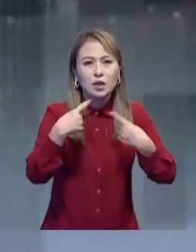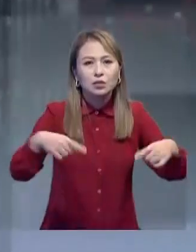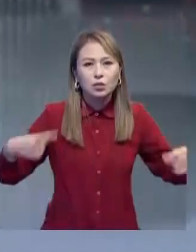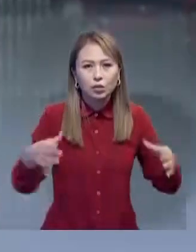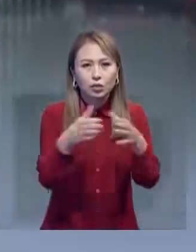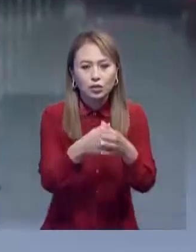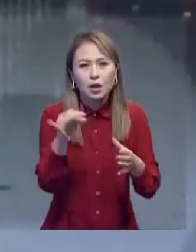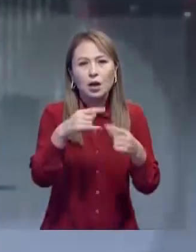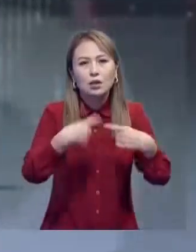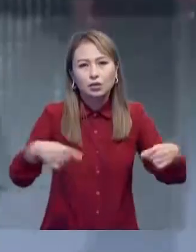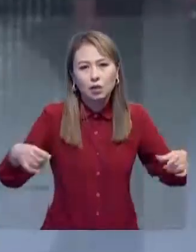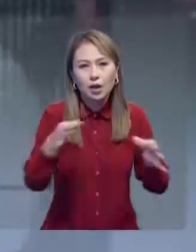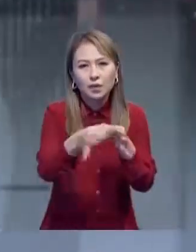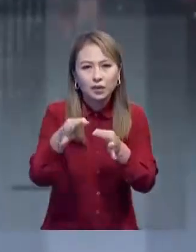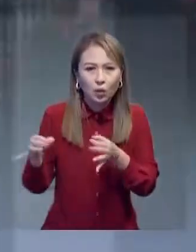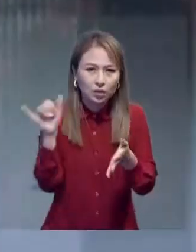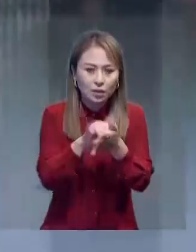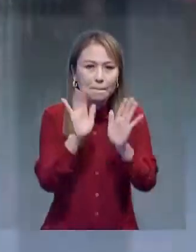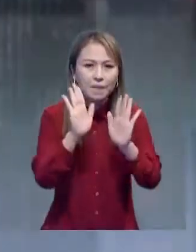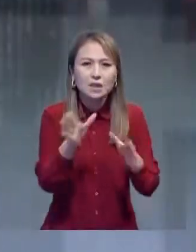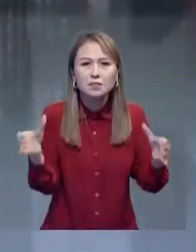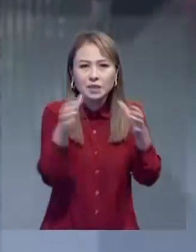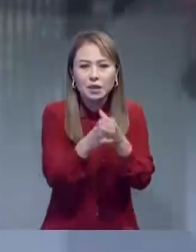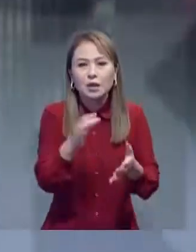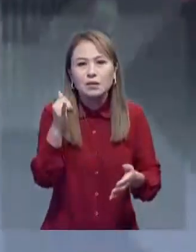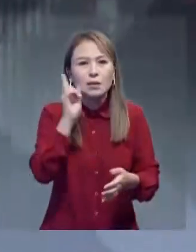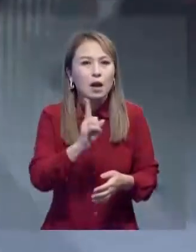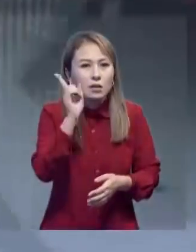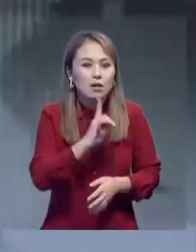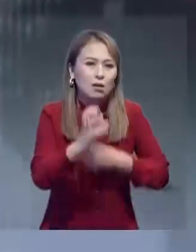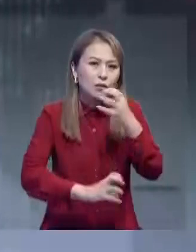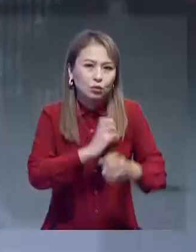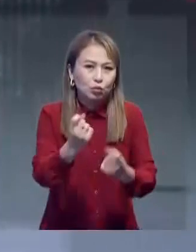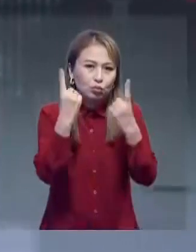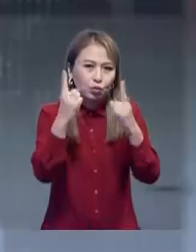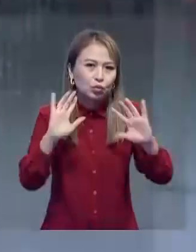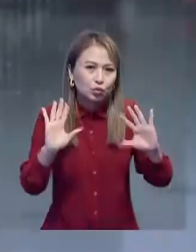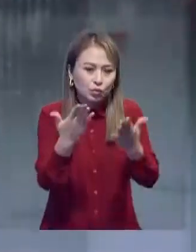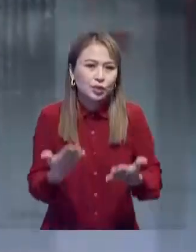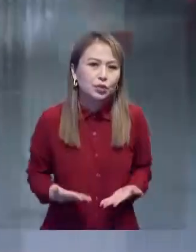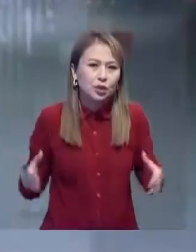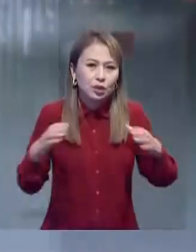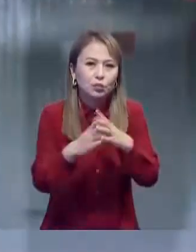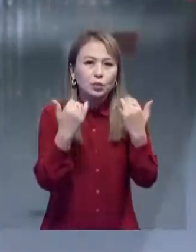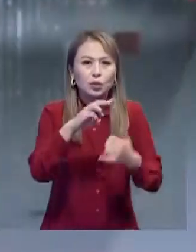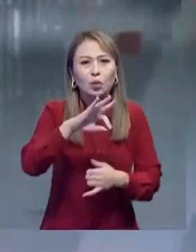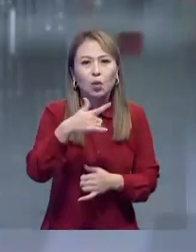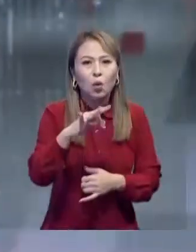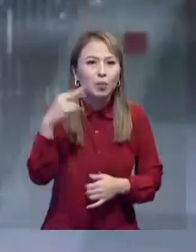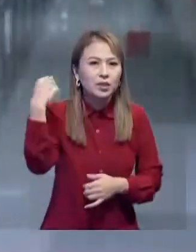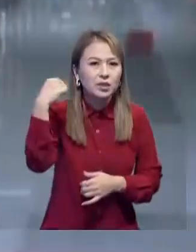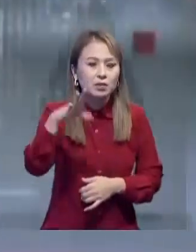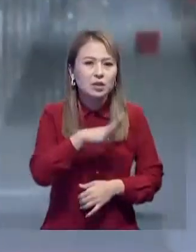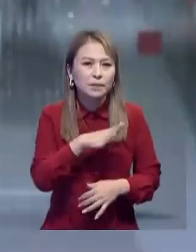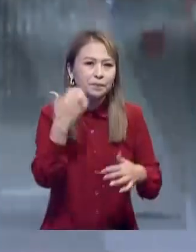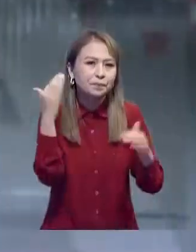Елдеріміз әртүрлі құрлықта, әртүрлі аймақта орналасқан, бірақ бізге қазіргідей халықаралық күрделі жағдайда күш біріктіру керек. Бүгін Того